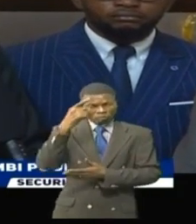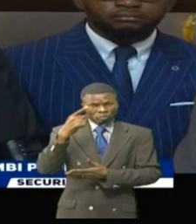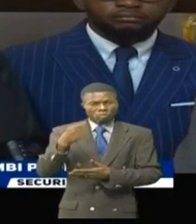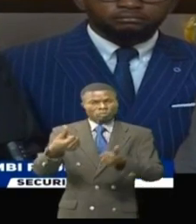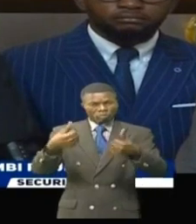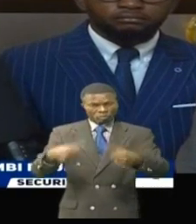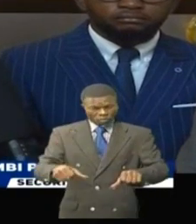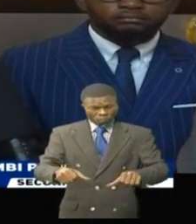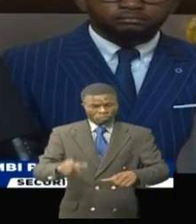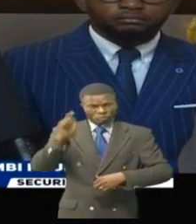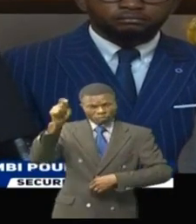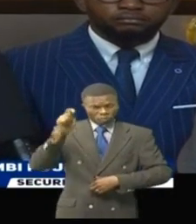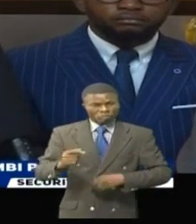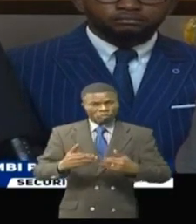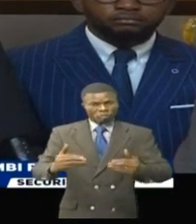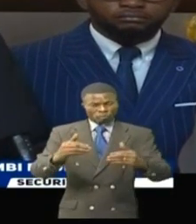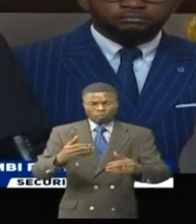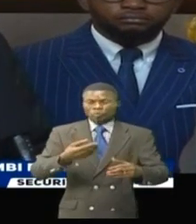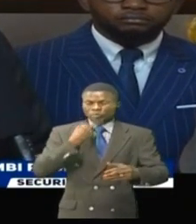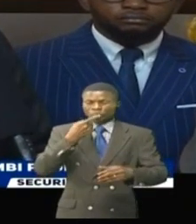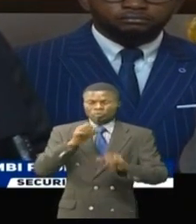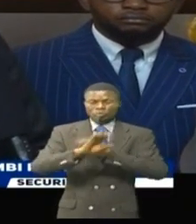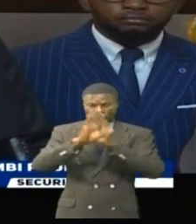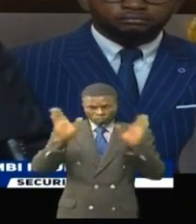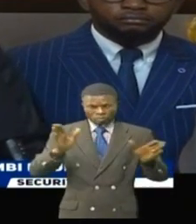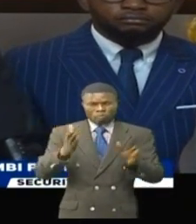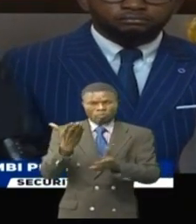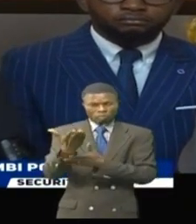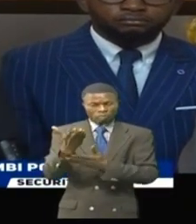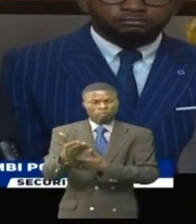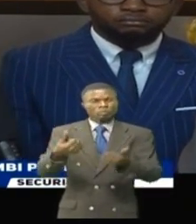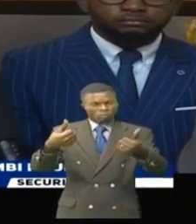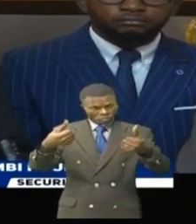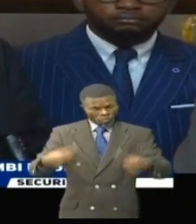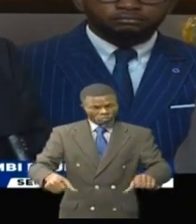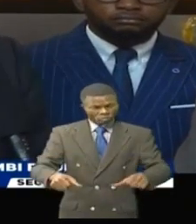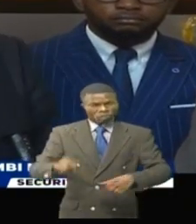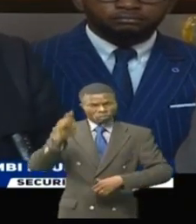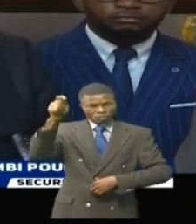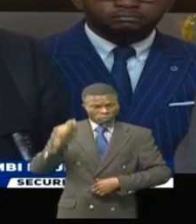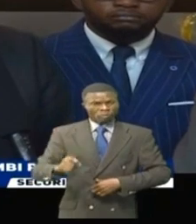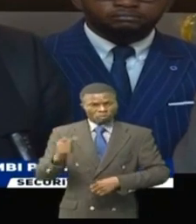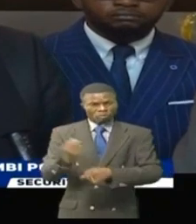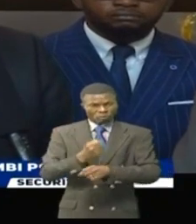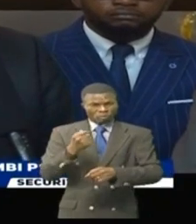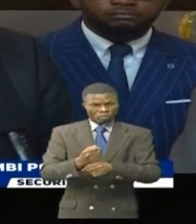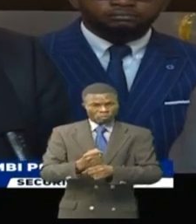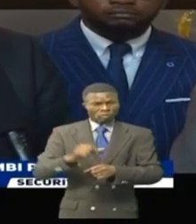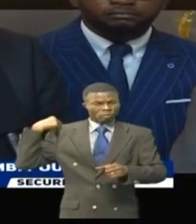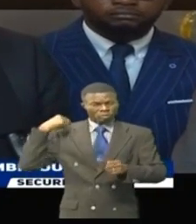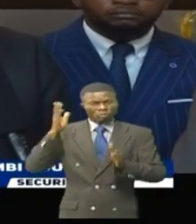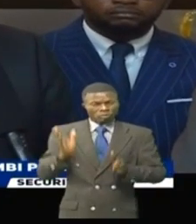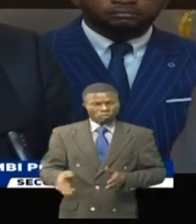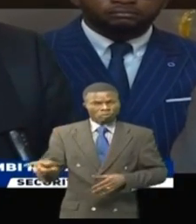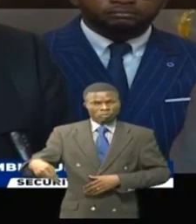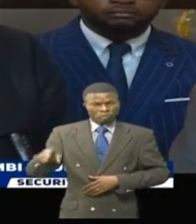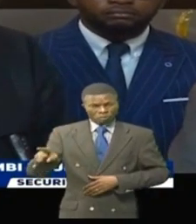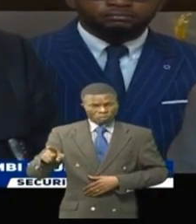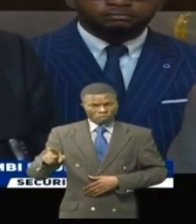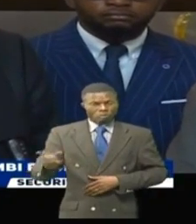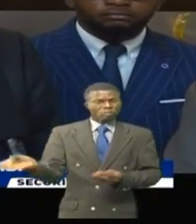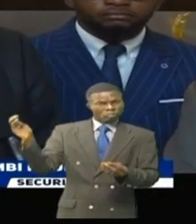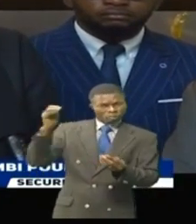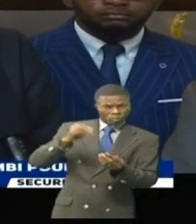de l'état de siège. Je suis clair là-dessus. Je plaide pour le maintien de l'état de siège, mais sa correction consistera à